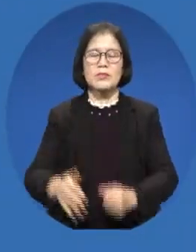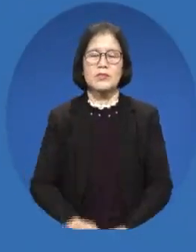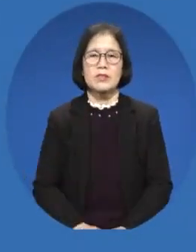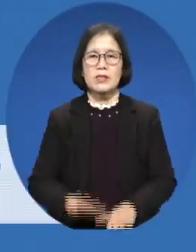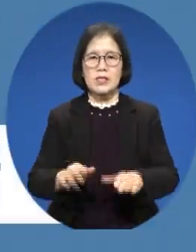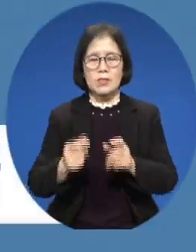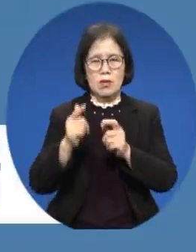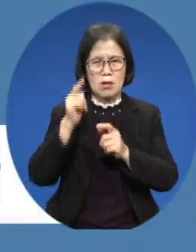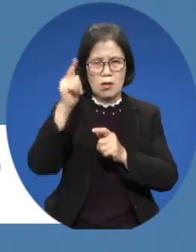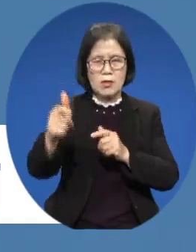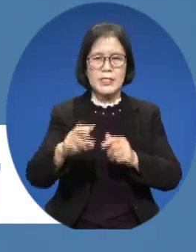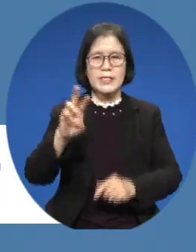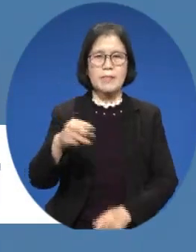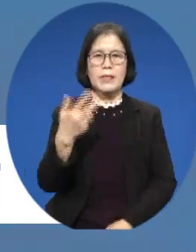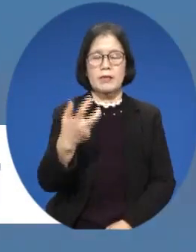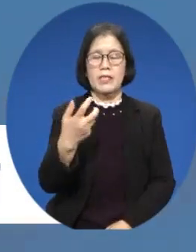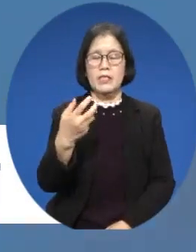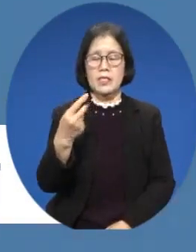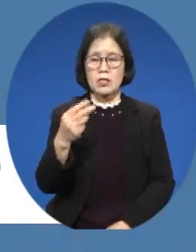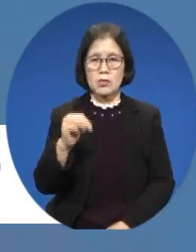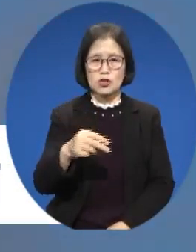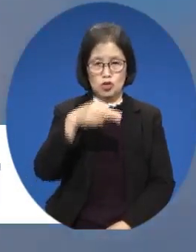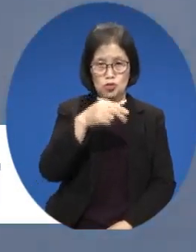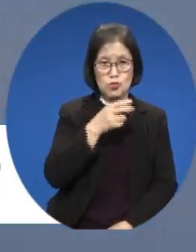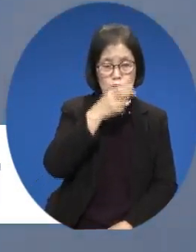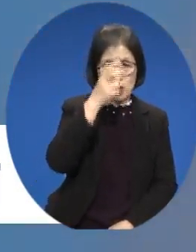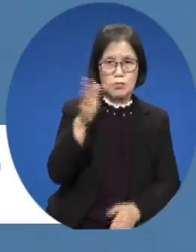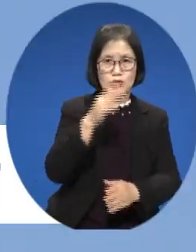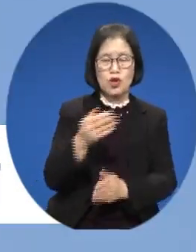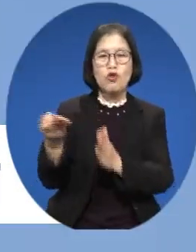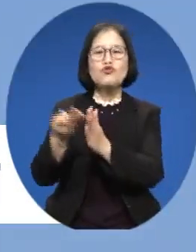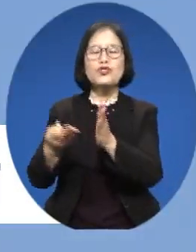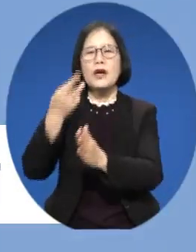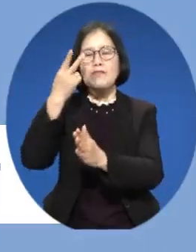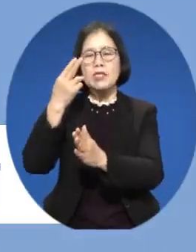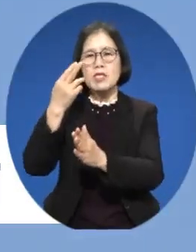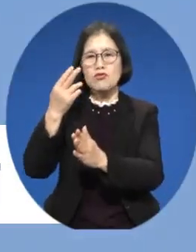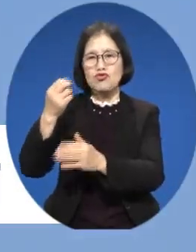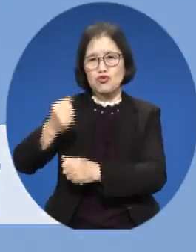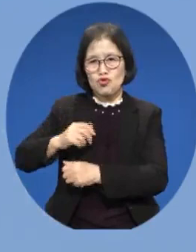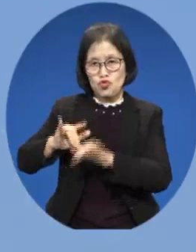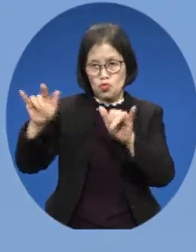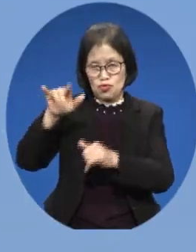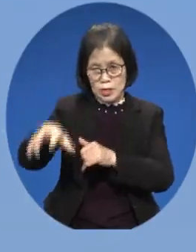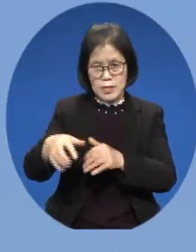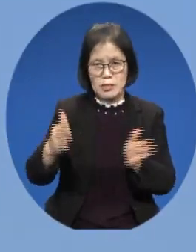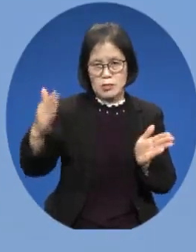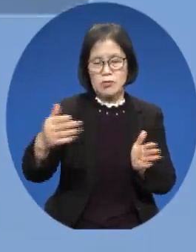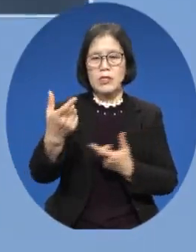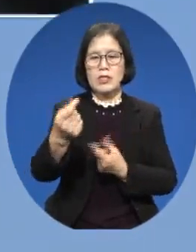이번 사거리 380 km 역시 순항 구약에서 군산 미 공군기지 까지 의 거리와 같습니다